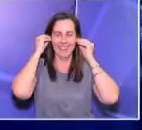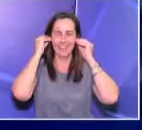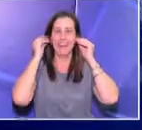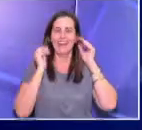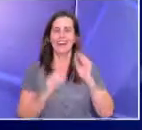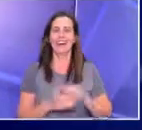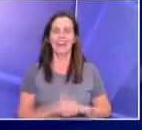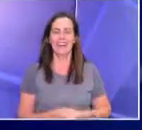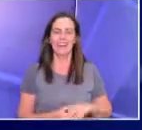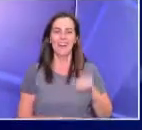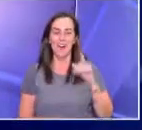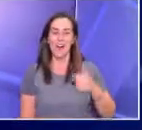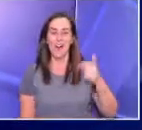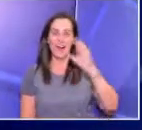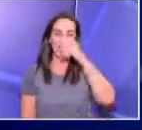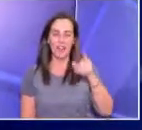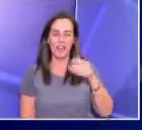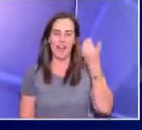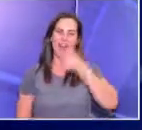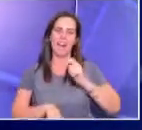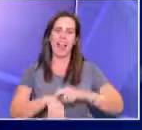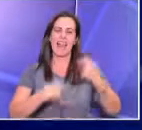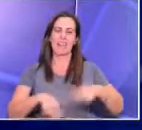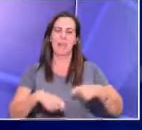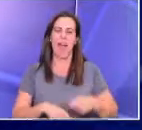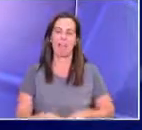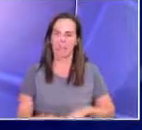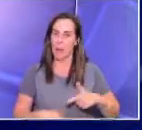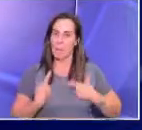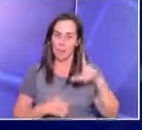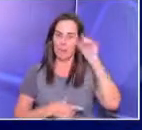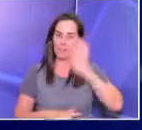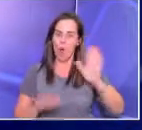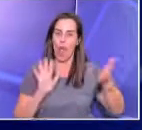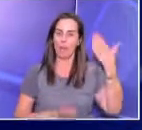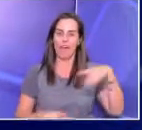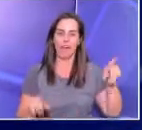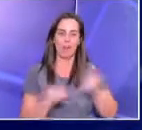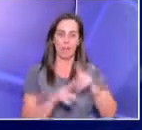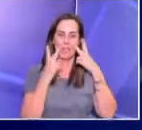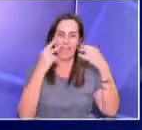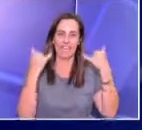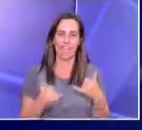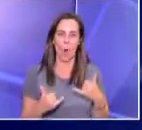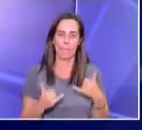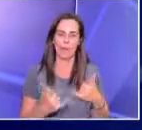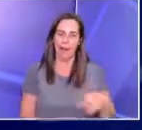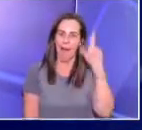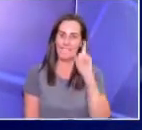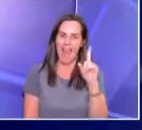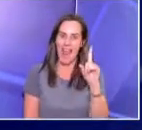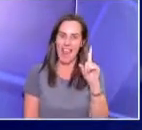חכה. הוא ראש עיר, חבל על הזמן. בחיים תל אביב לא הייתה כמו שהיא נראית היום.